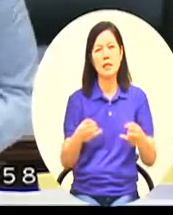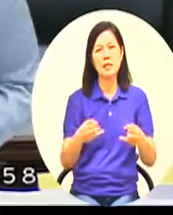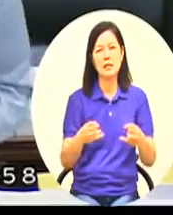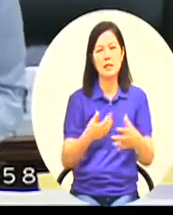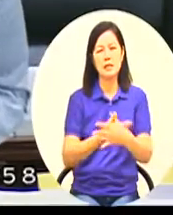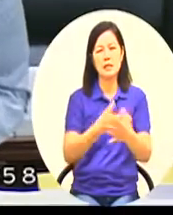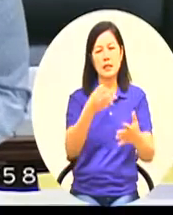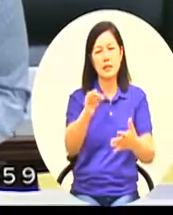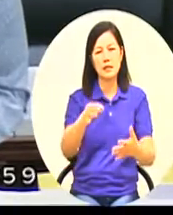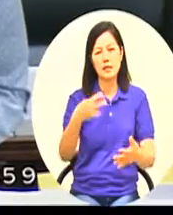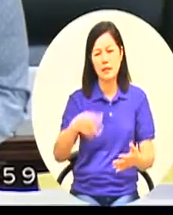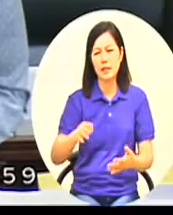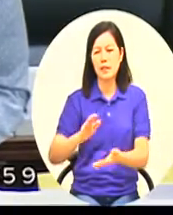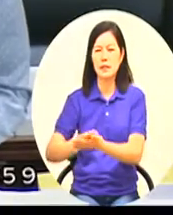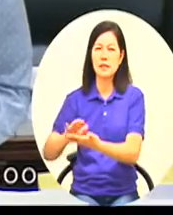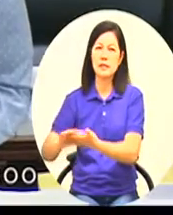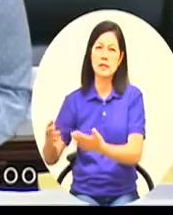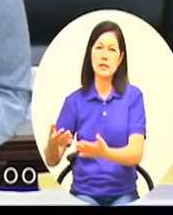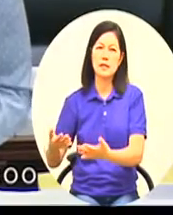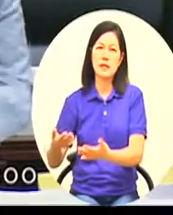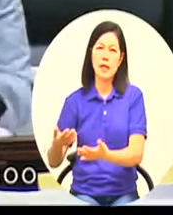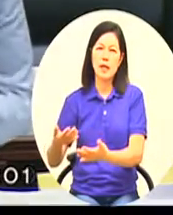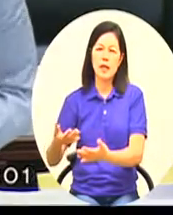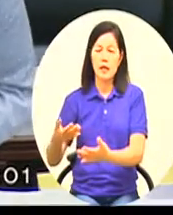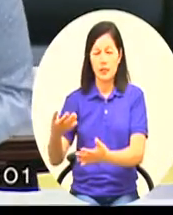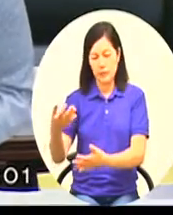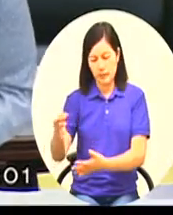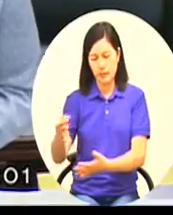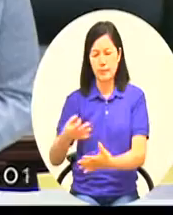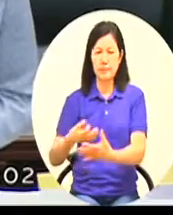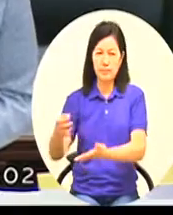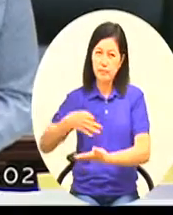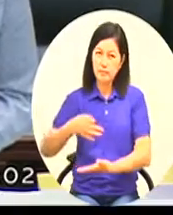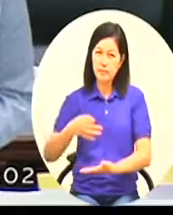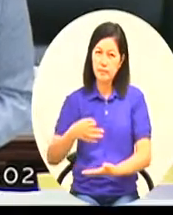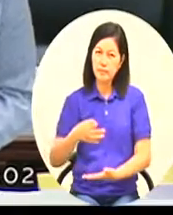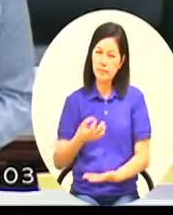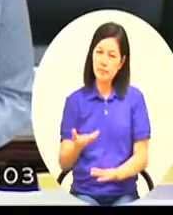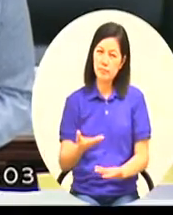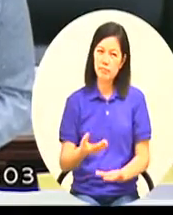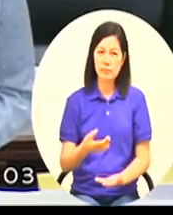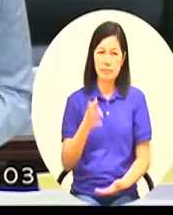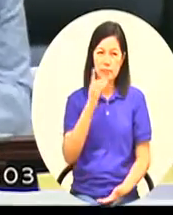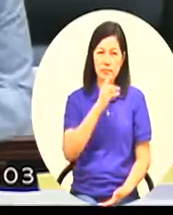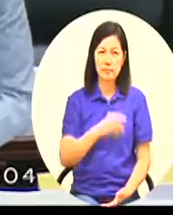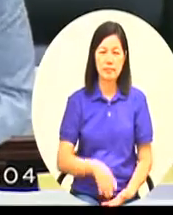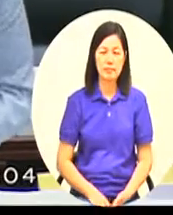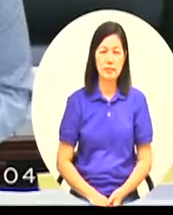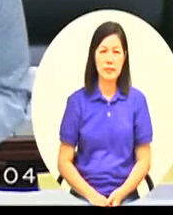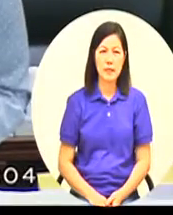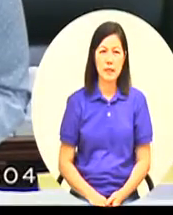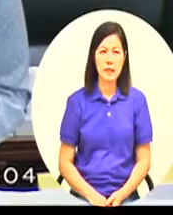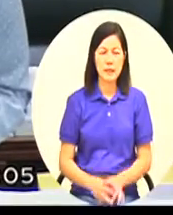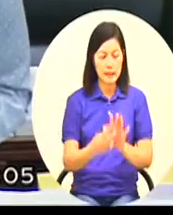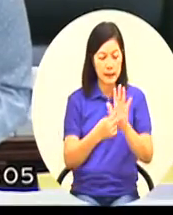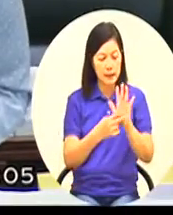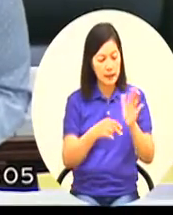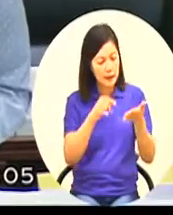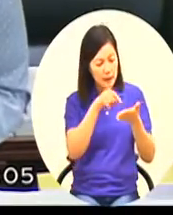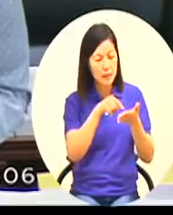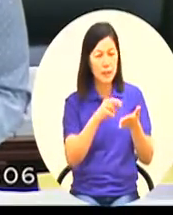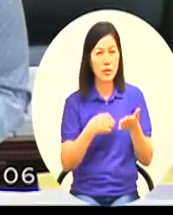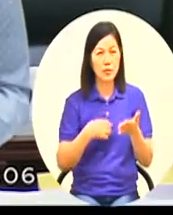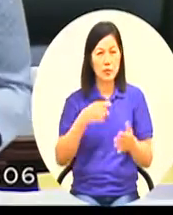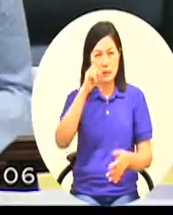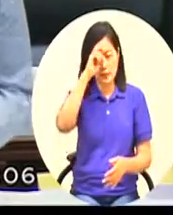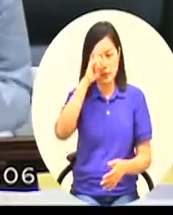么还可以来领这个清洁奖金？所以我希望说就这个解释令来讲，我希望说我们的局长能够